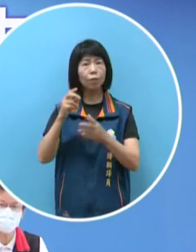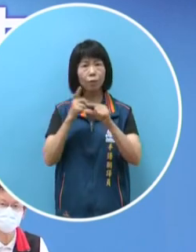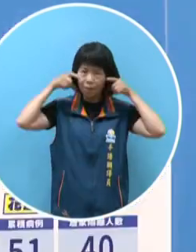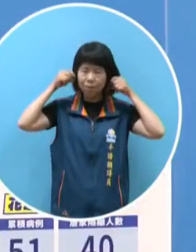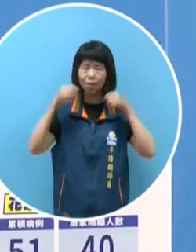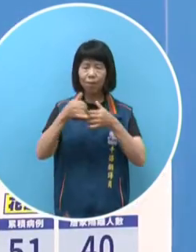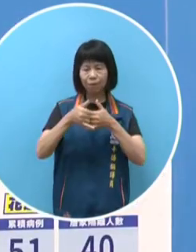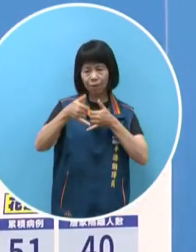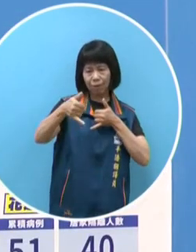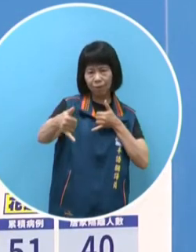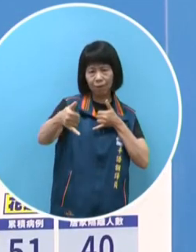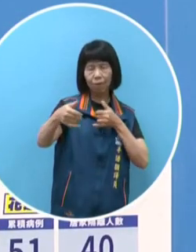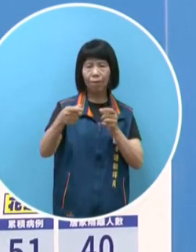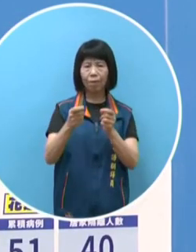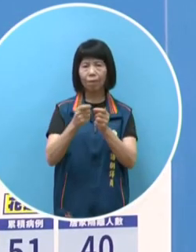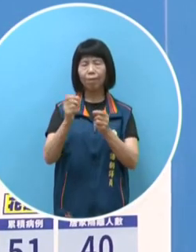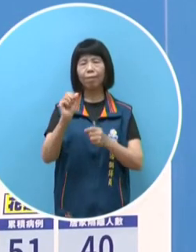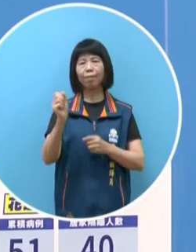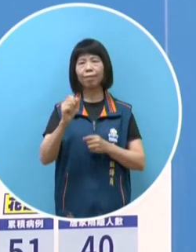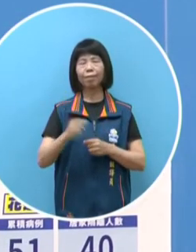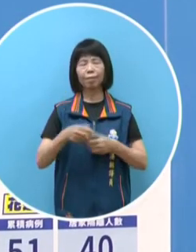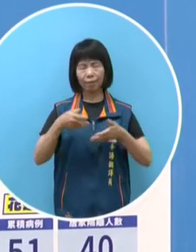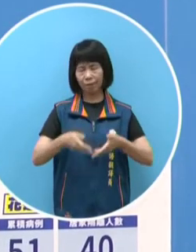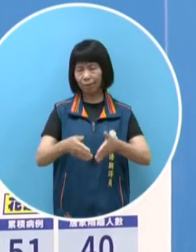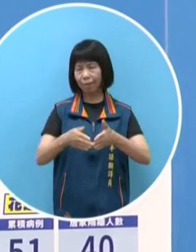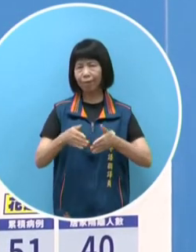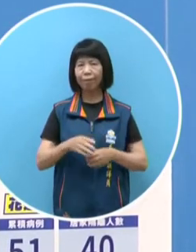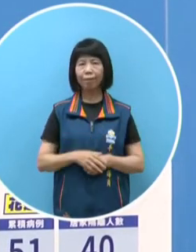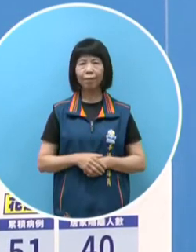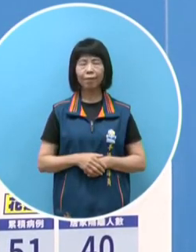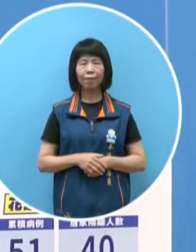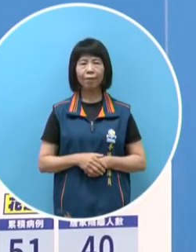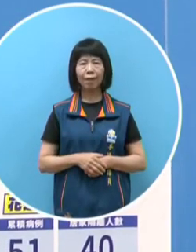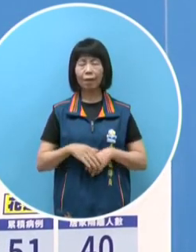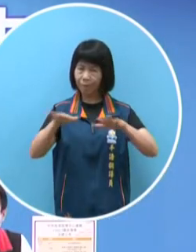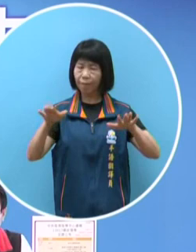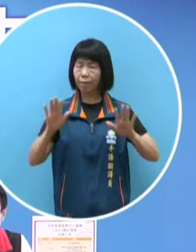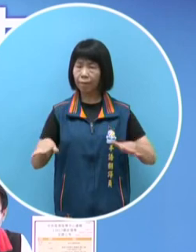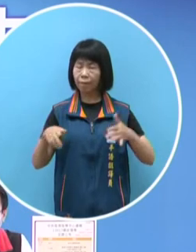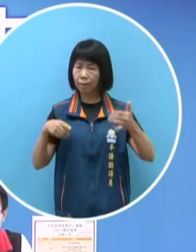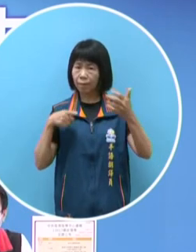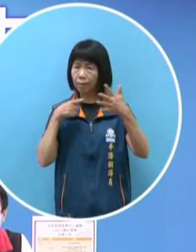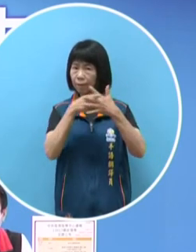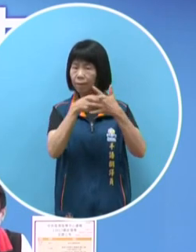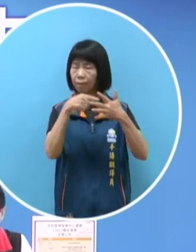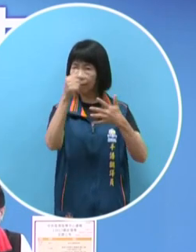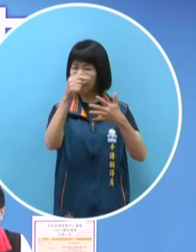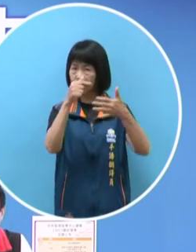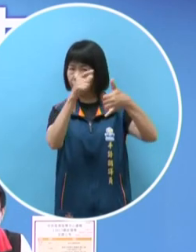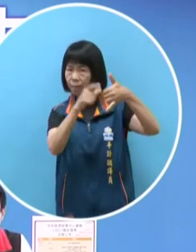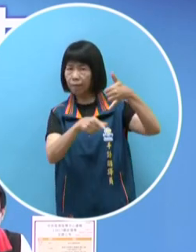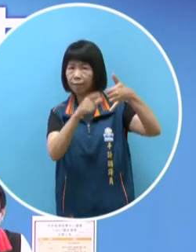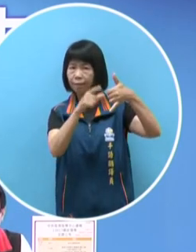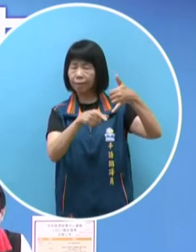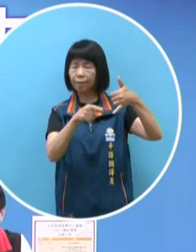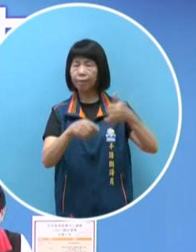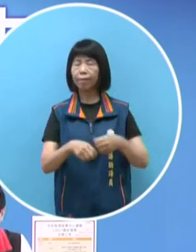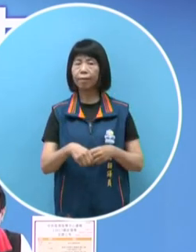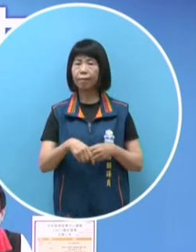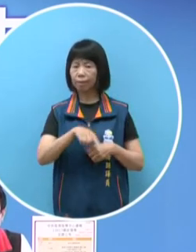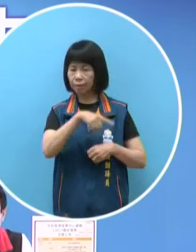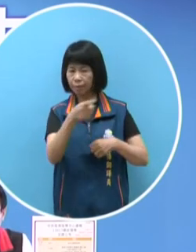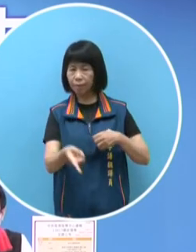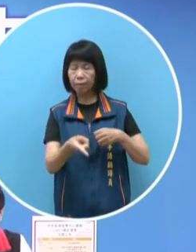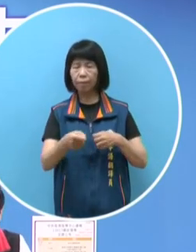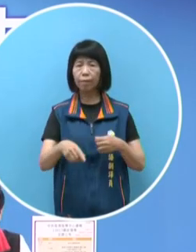伸个案，为案12670公投的女儿。 那今天这个确诊的个案呢，就是在我们下面看